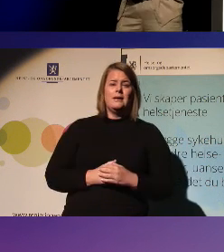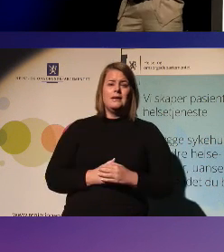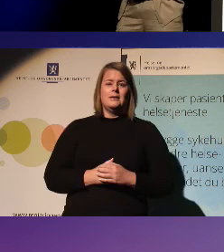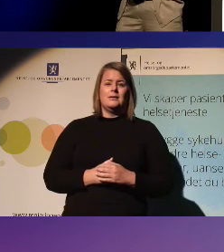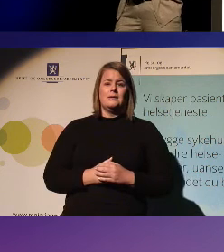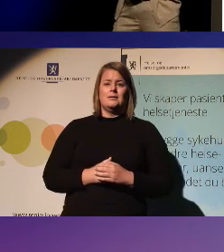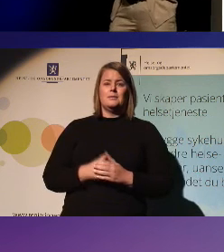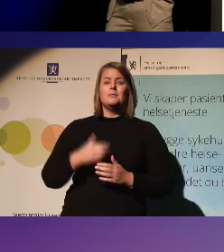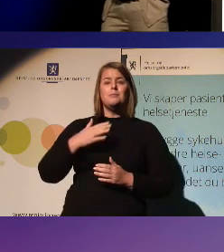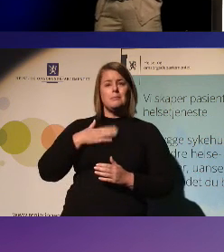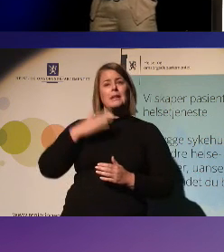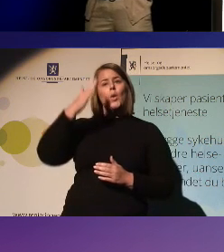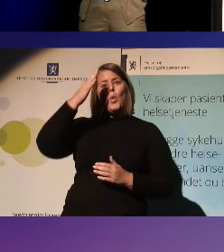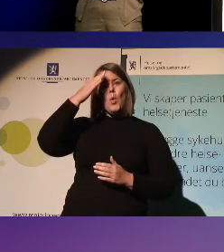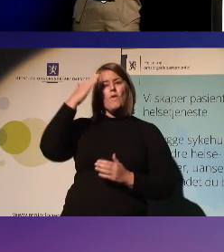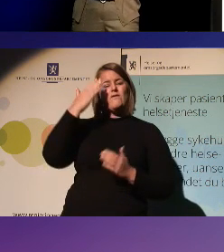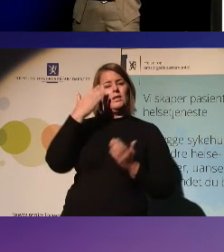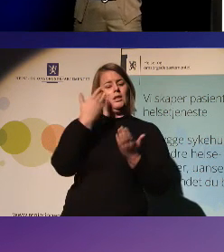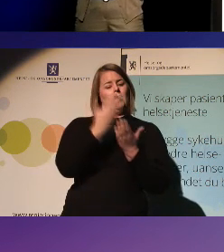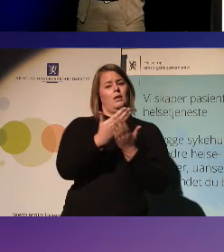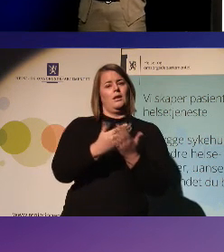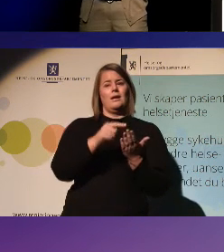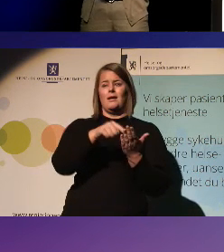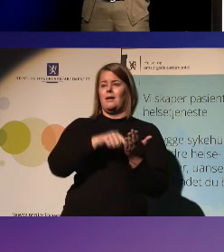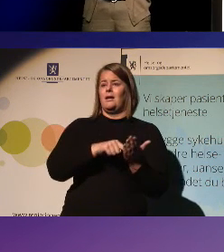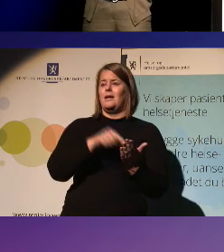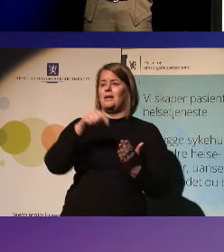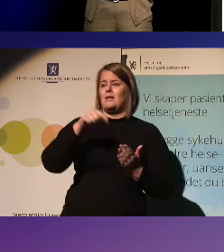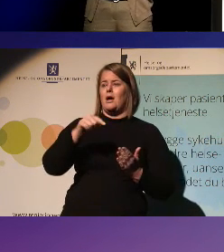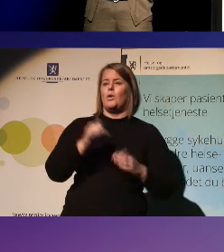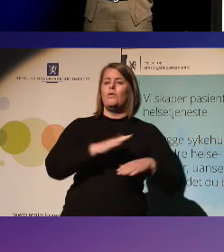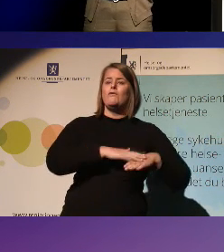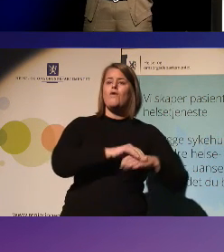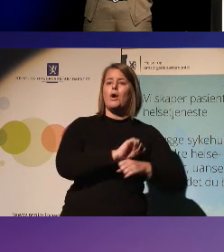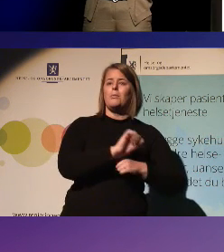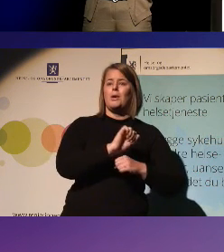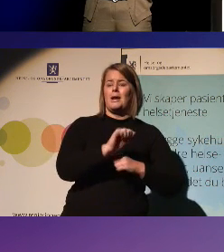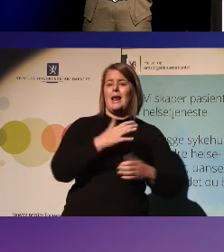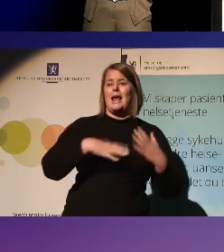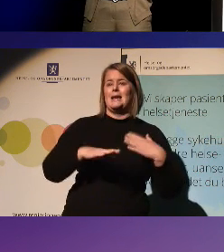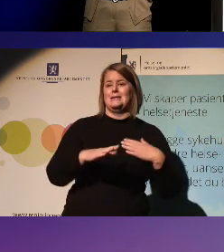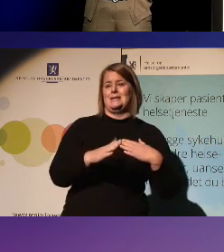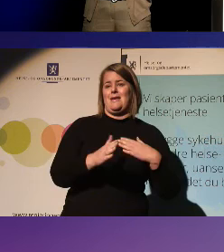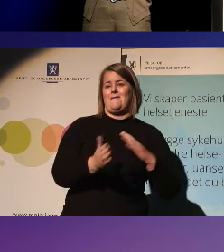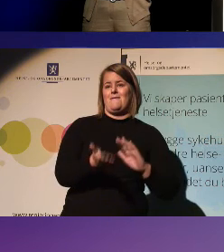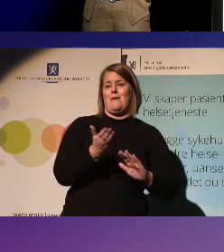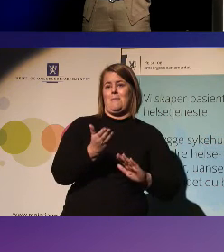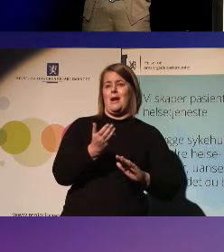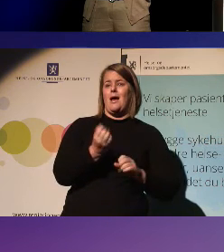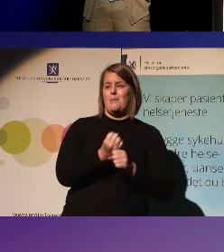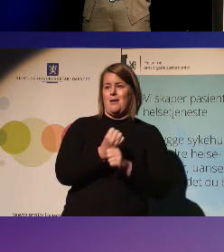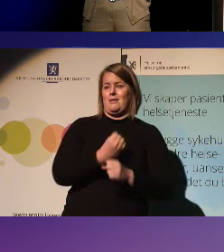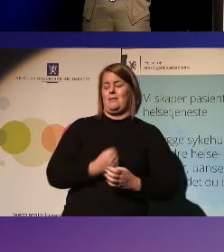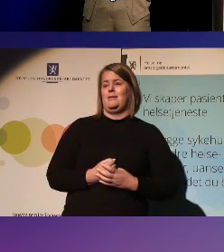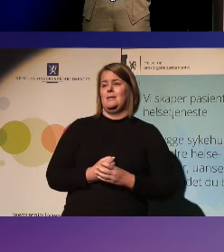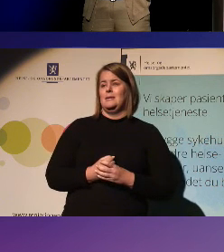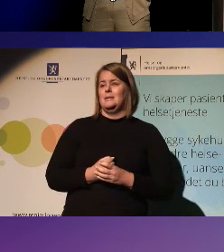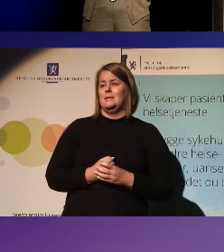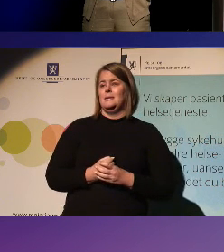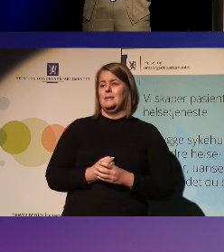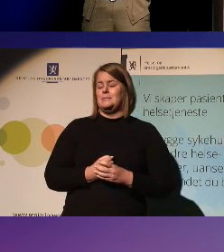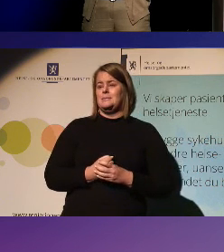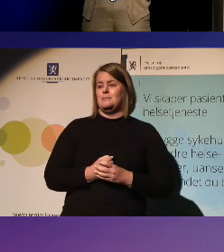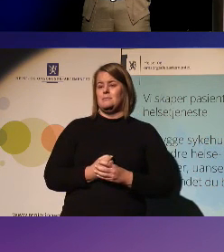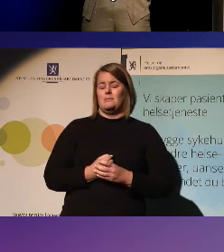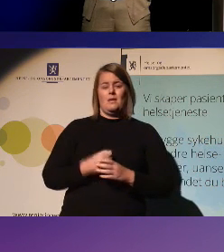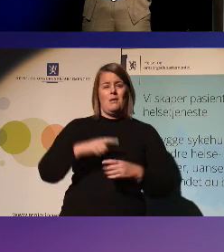Og mitt hovedanliggende i dag vil være forebyggende helsearbeid, helsefremming. Vi har en